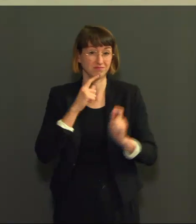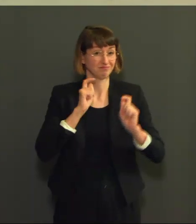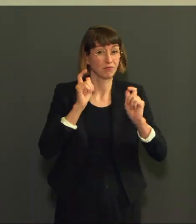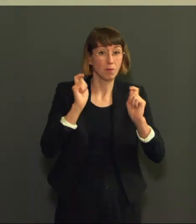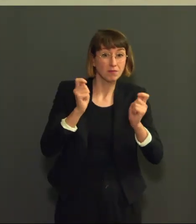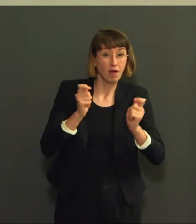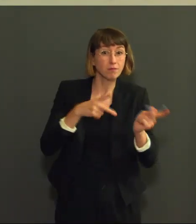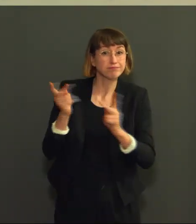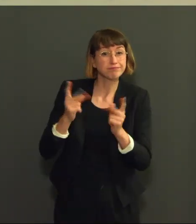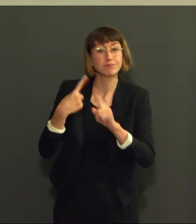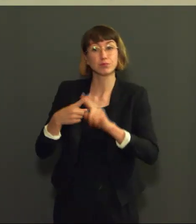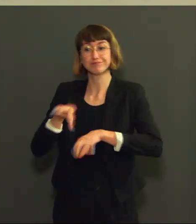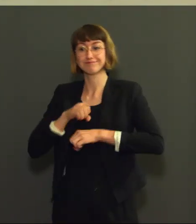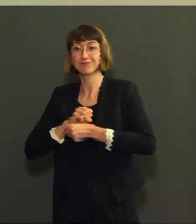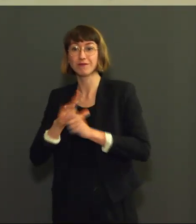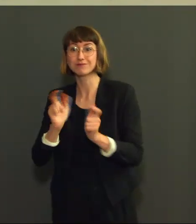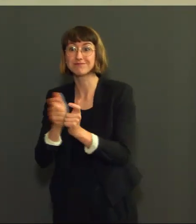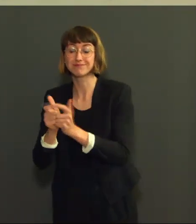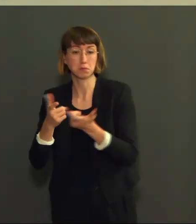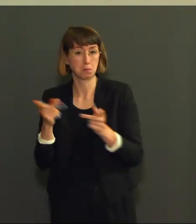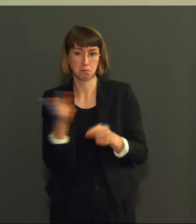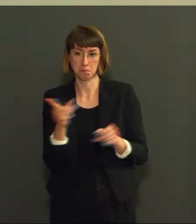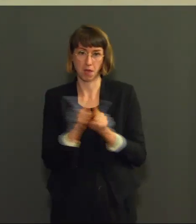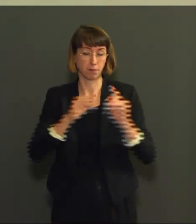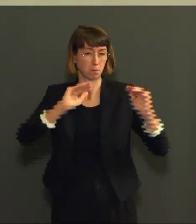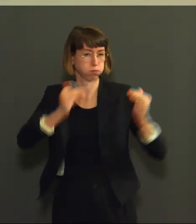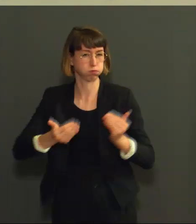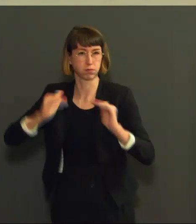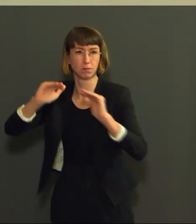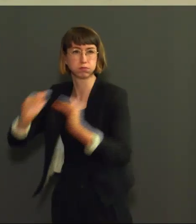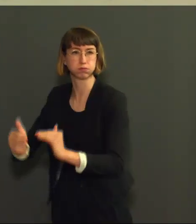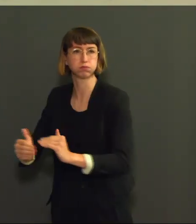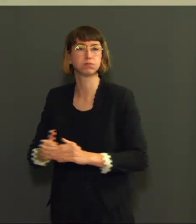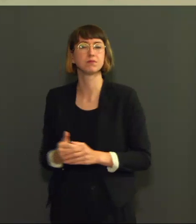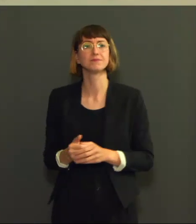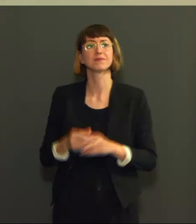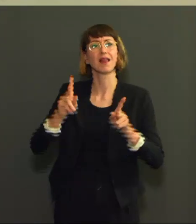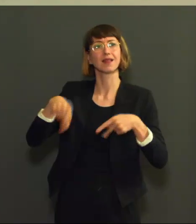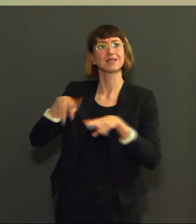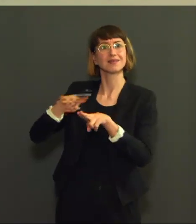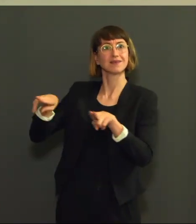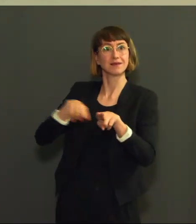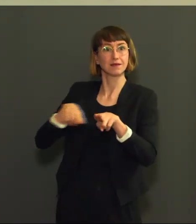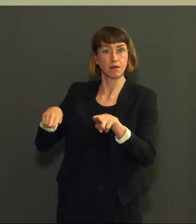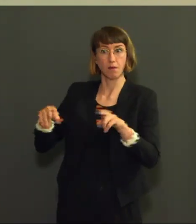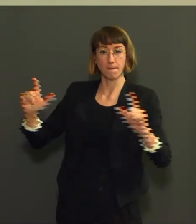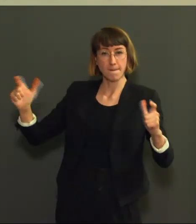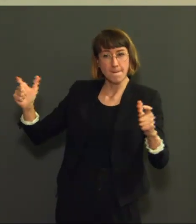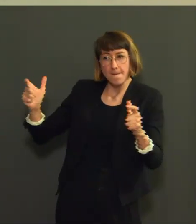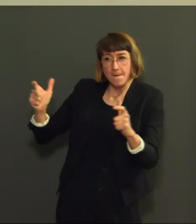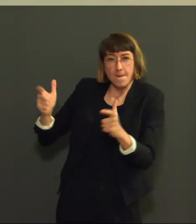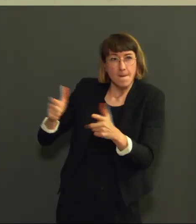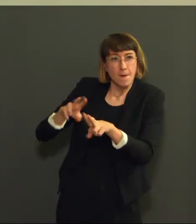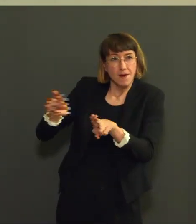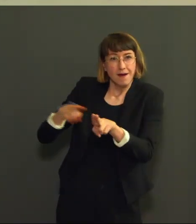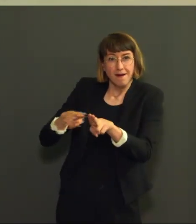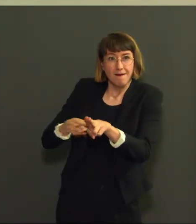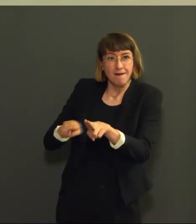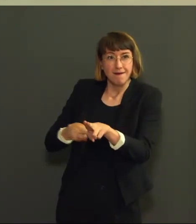L'occupation des hôpitaux, grâce à la diminution des entrées, eh bien, elle diminue elle aussi très rapidement quant aux lits occupés par les